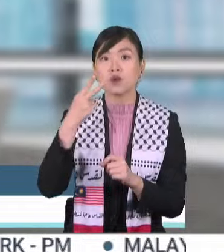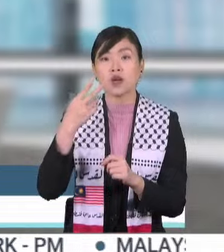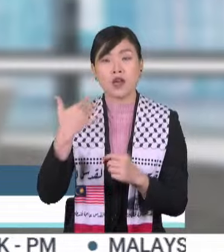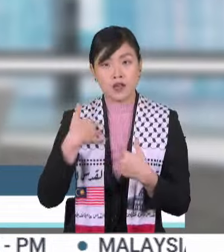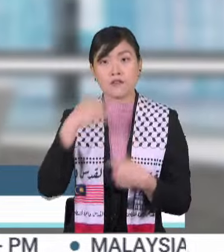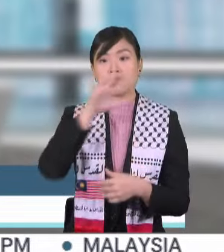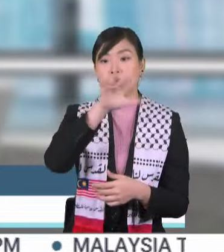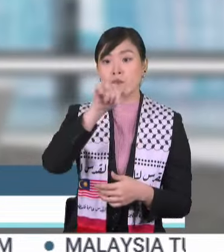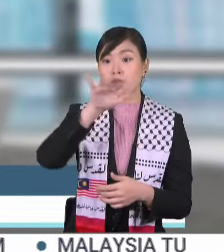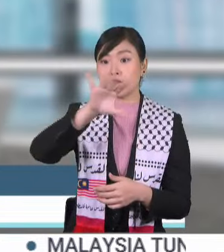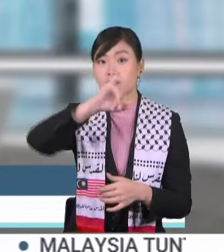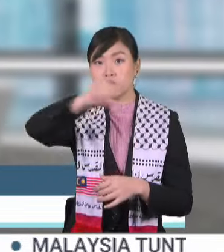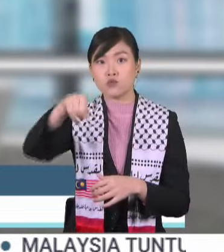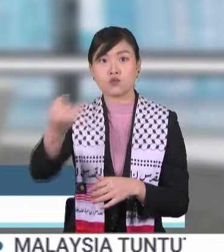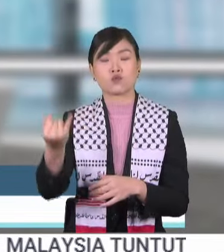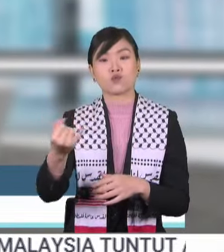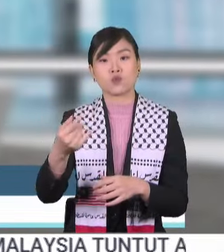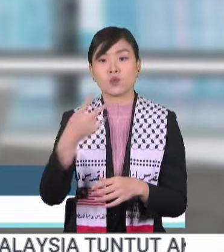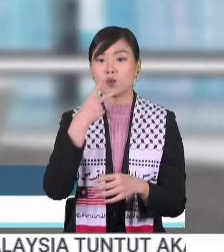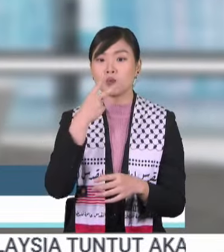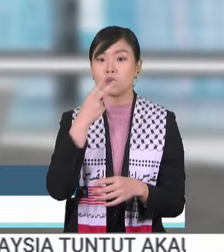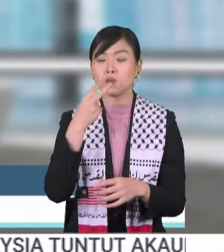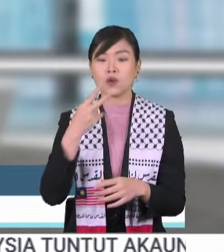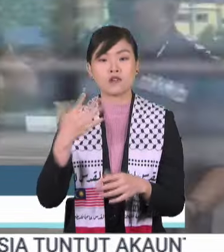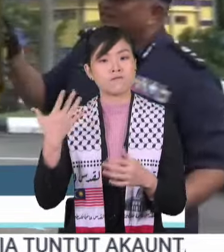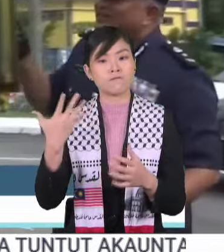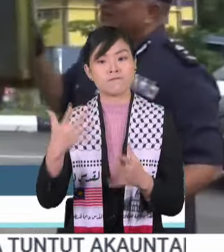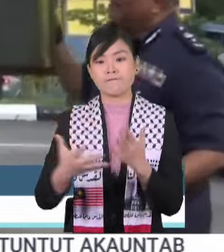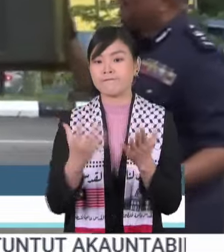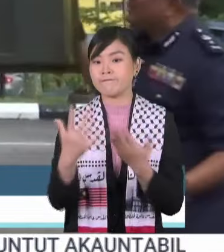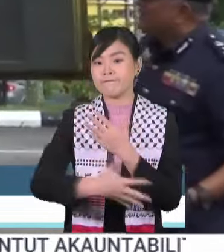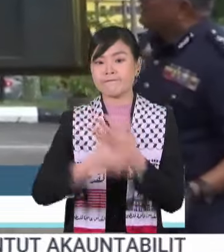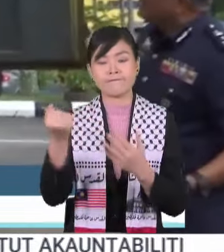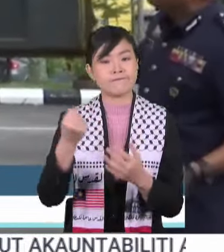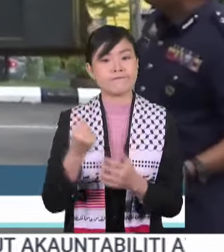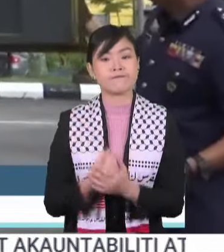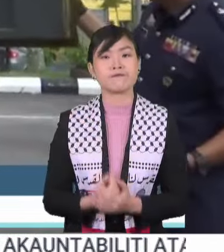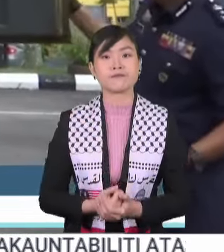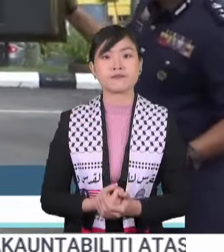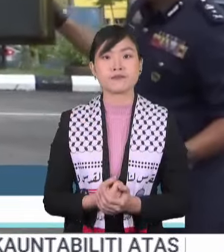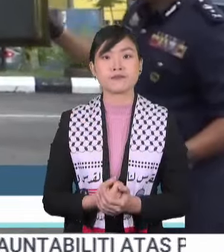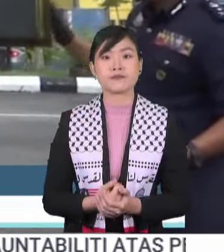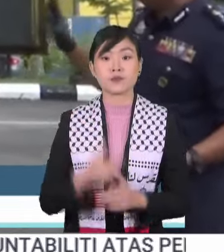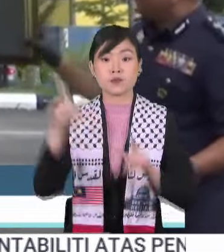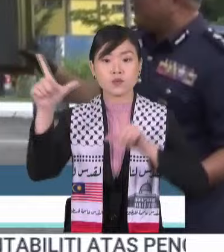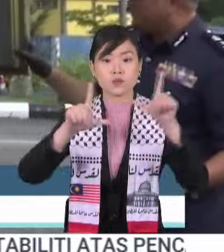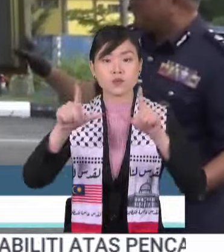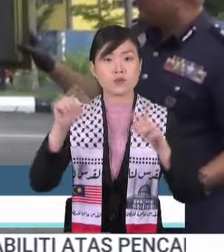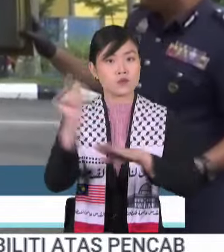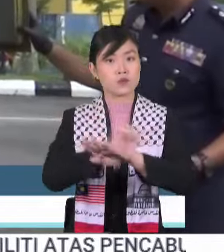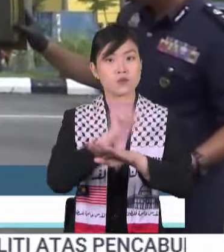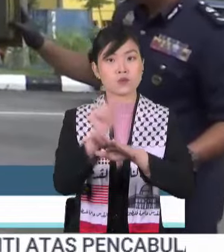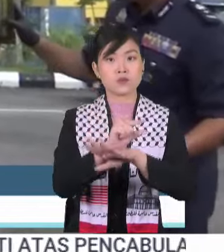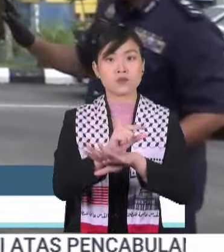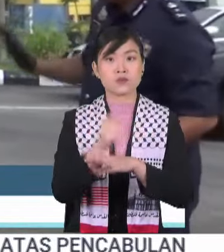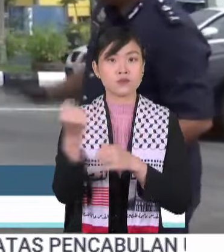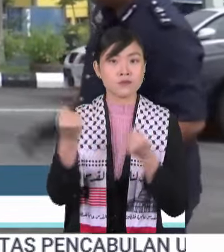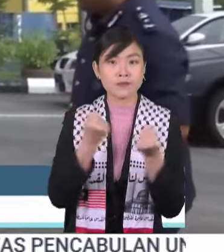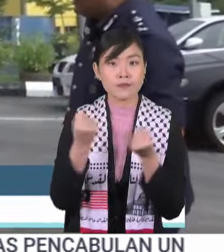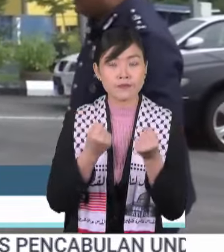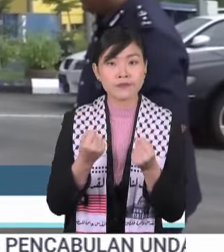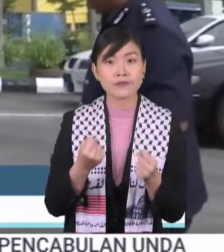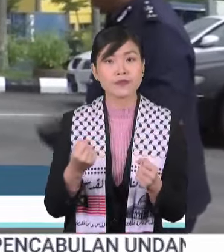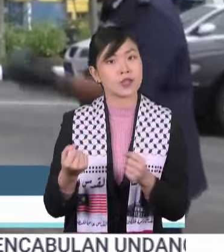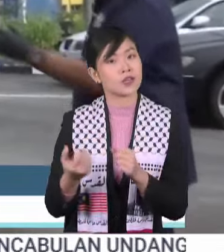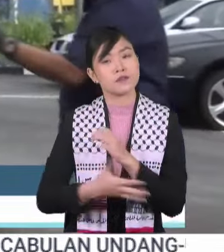batang rokok putih berjaya dirampas sebuah lori yang digunakan bagi tujuan penudupan turut disita menjadikan nilai